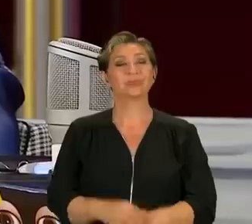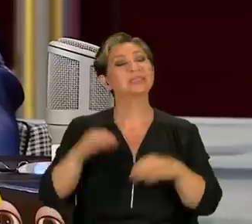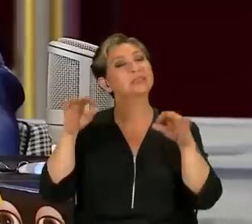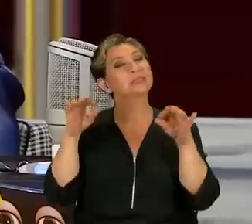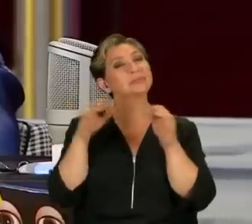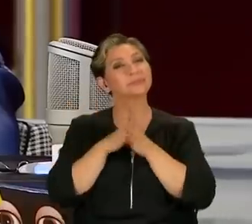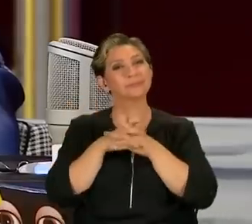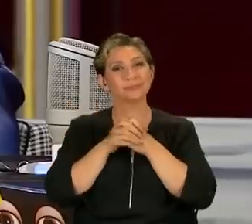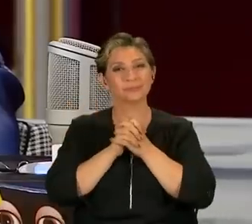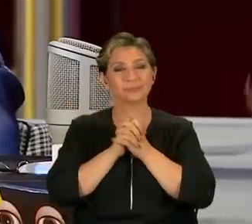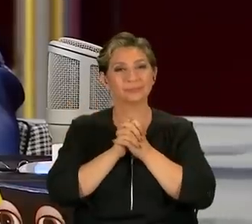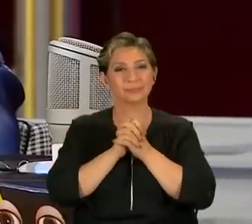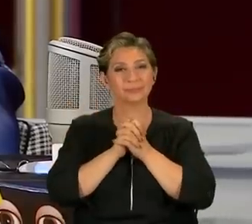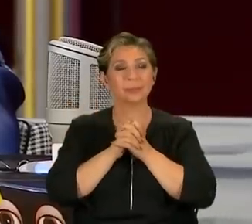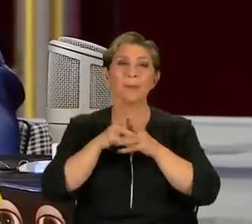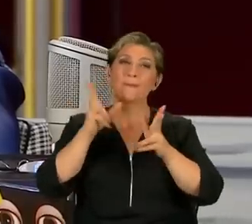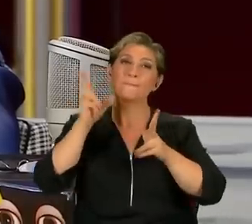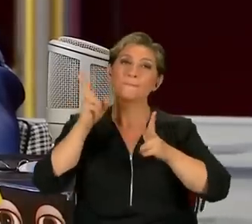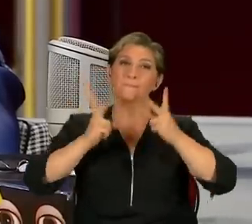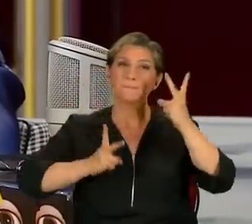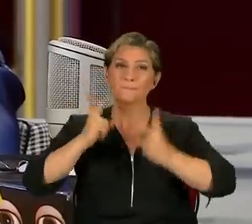Şimdi bu... bir takım